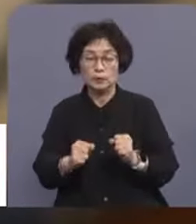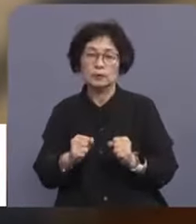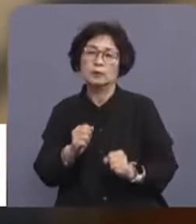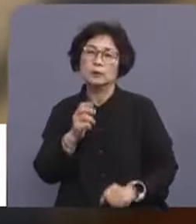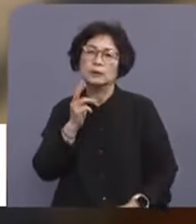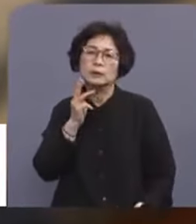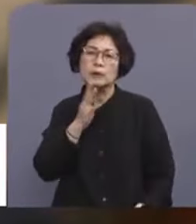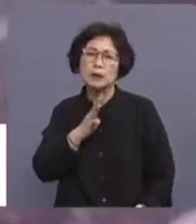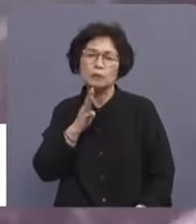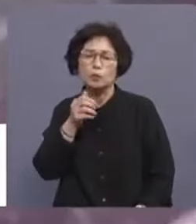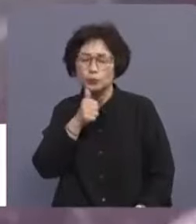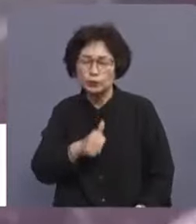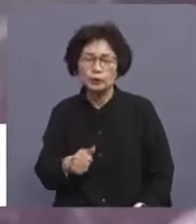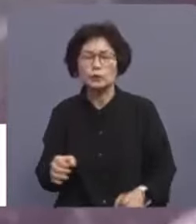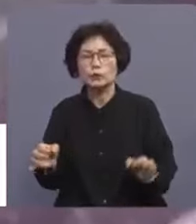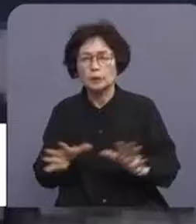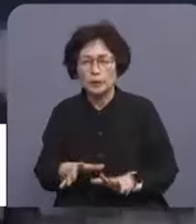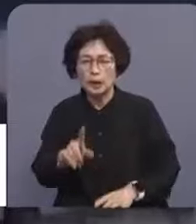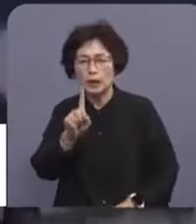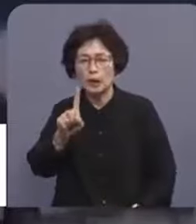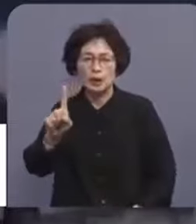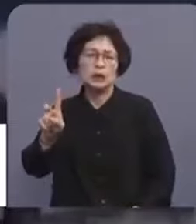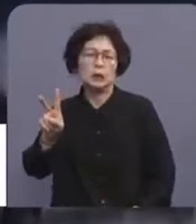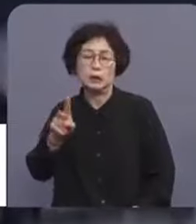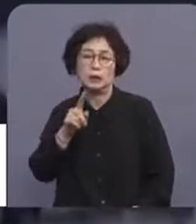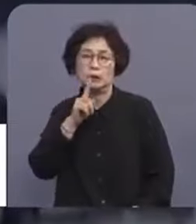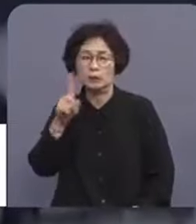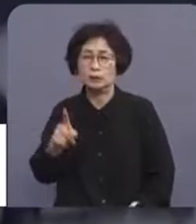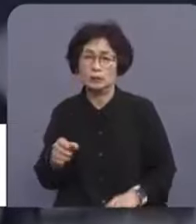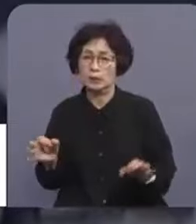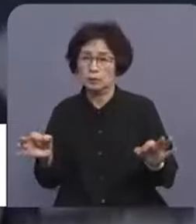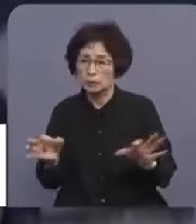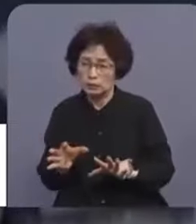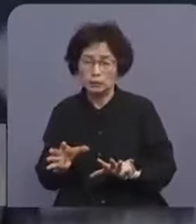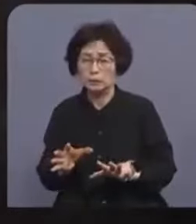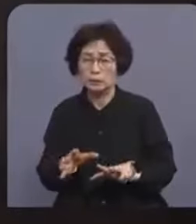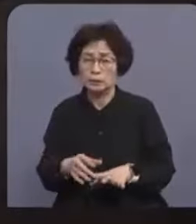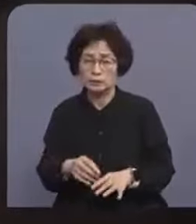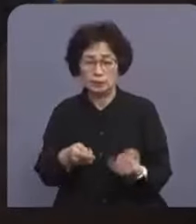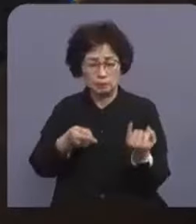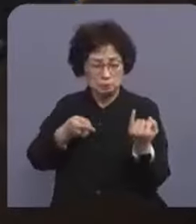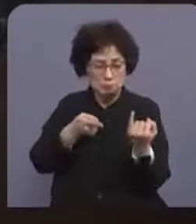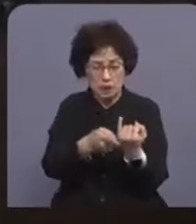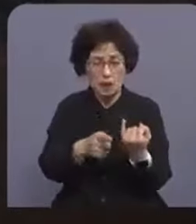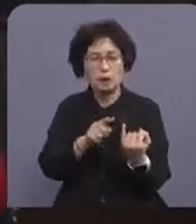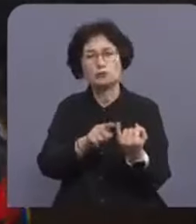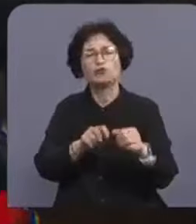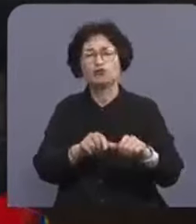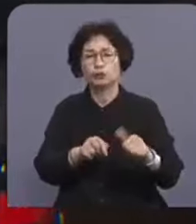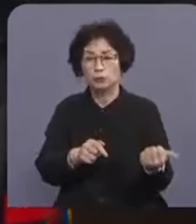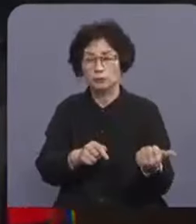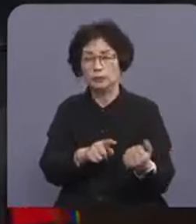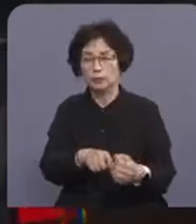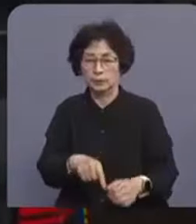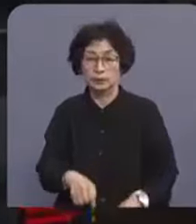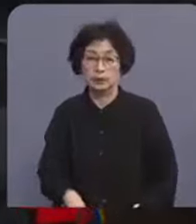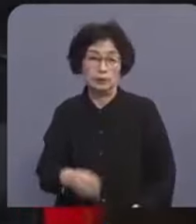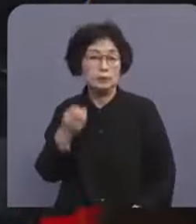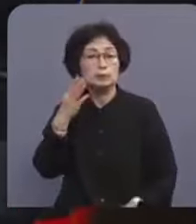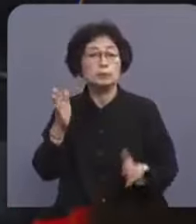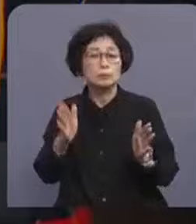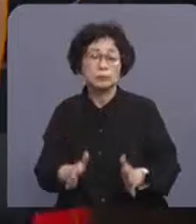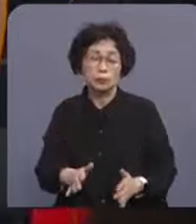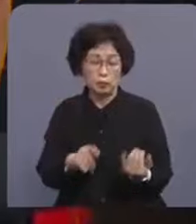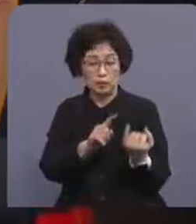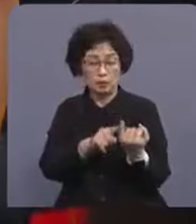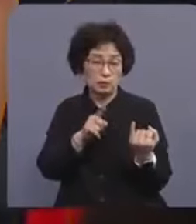4, 5분 정도. 112에 신고할 겨를도 없이 희생당한 겁니다. 지난 석 달간 숨진 여성이 경찰에 신고한